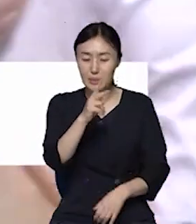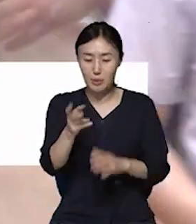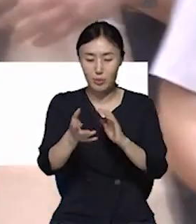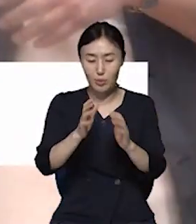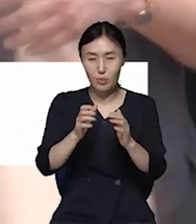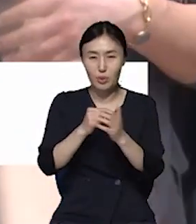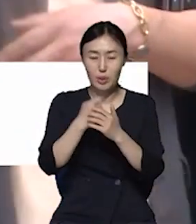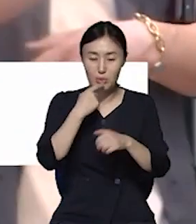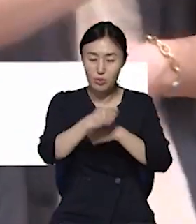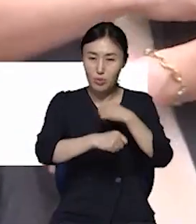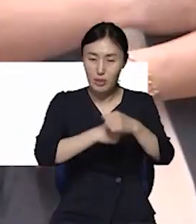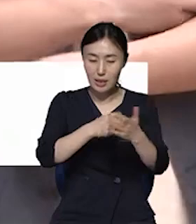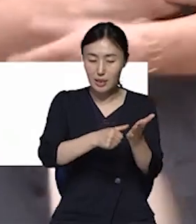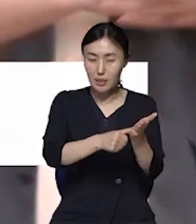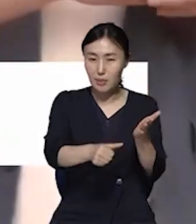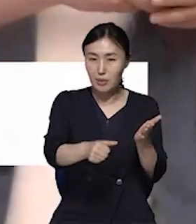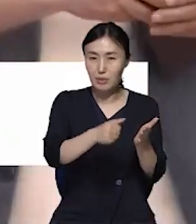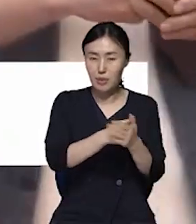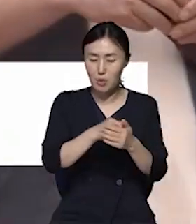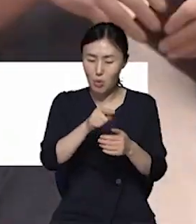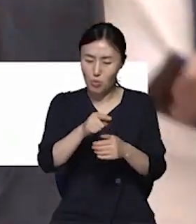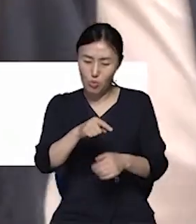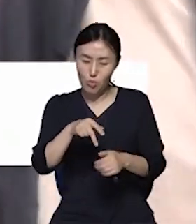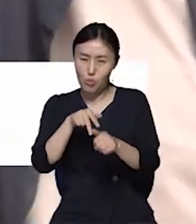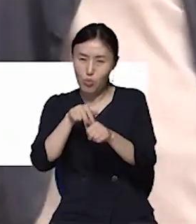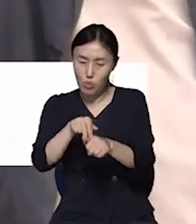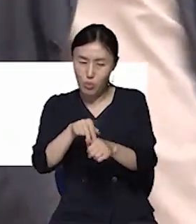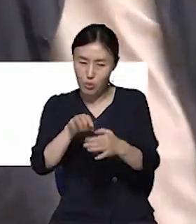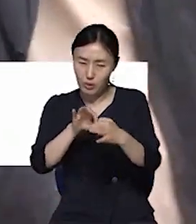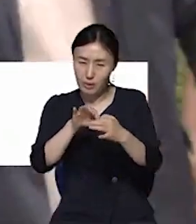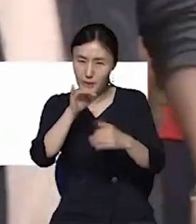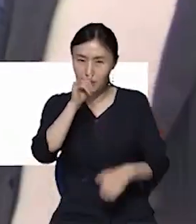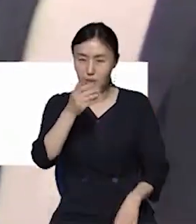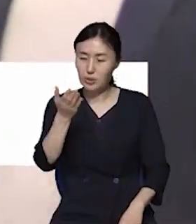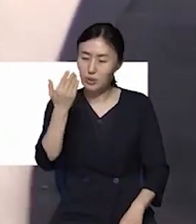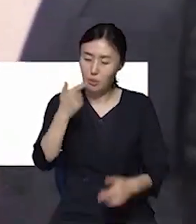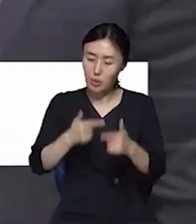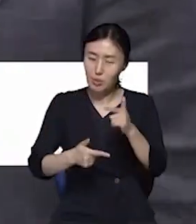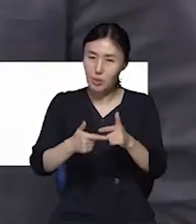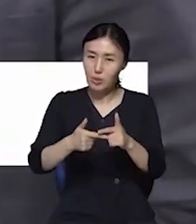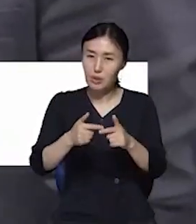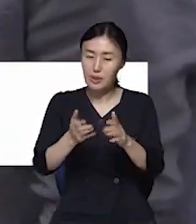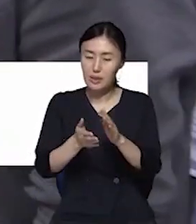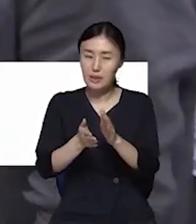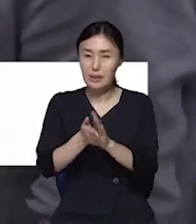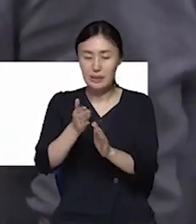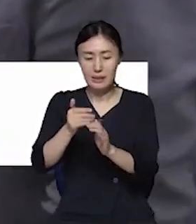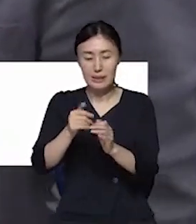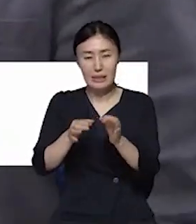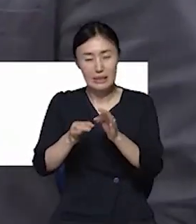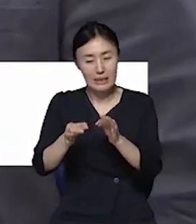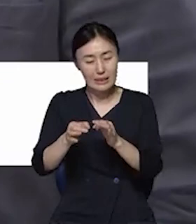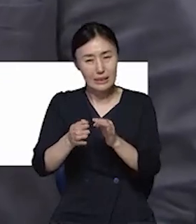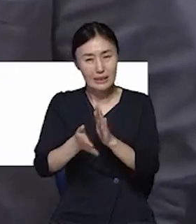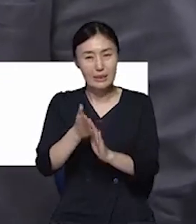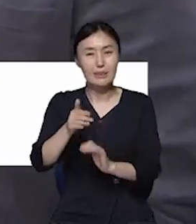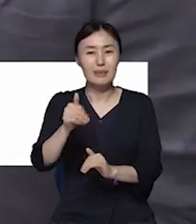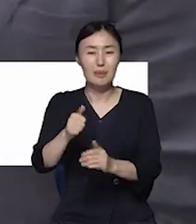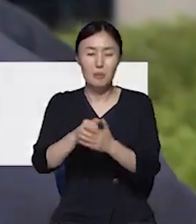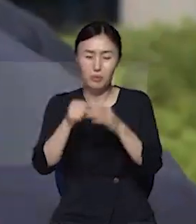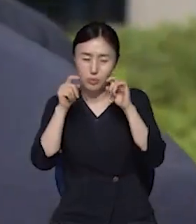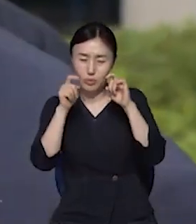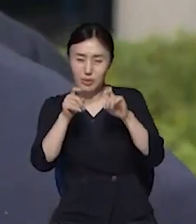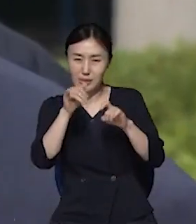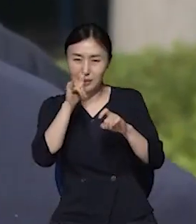자신의 민주당 제명에 유력 후보가 관여하고 전직 목포시장의 실적 홍보를 위해 수십억 원의 예산을 사용했다는 의혹을